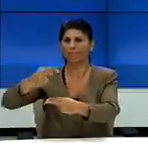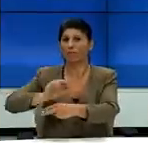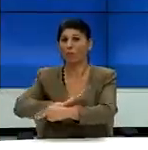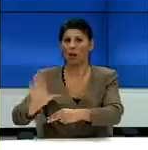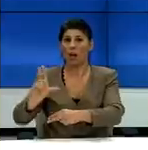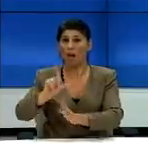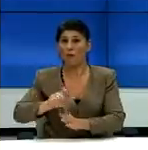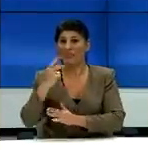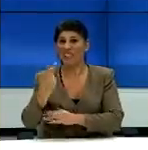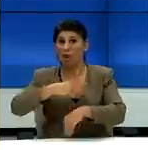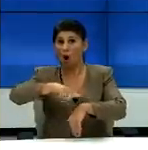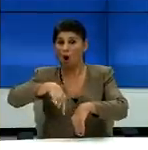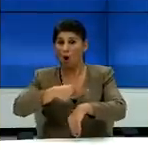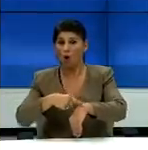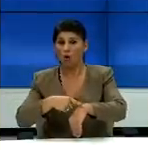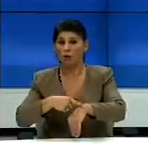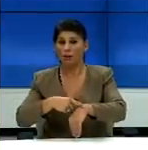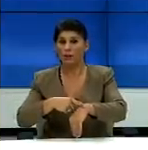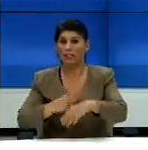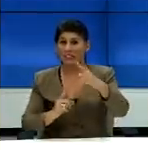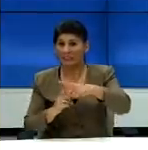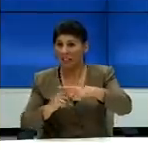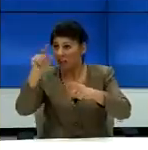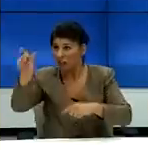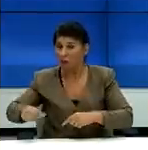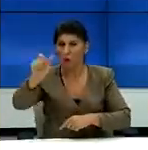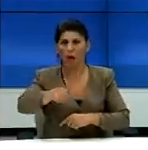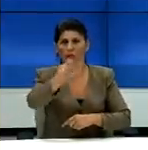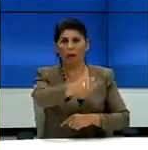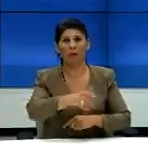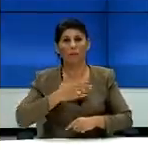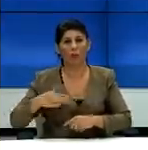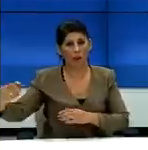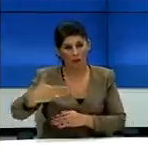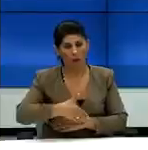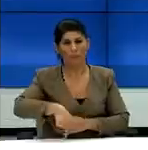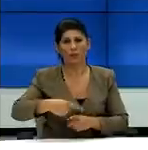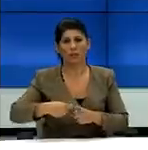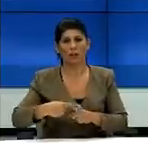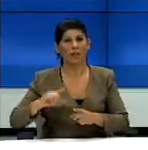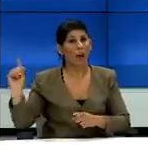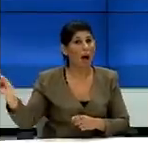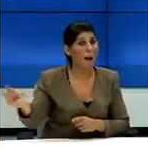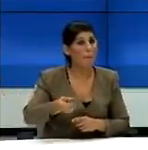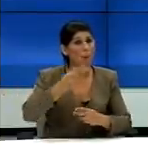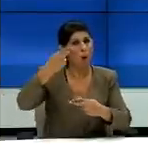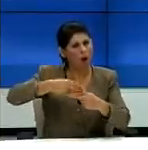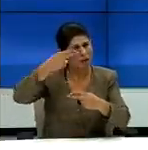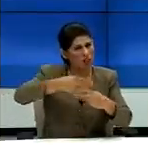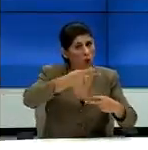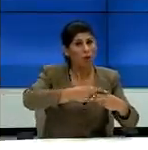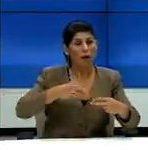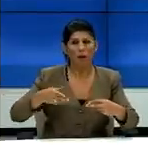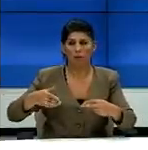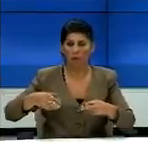72 ωρών αρνητικό τεστ για κάθε επισκέπτη που θέλει να εισέλθει στη χώρα. Από όλες τις πύλες εισόδου. Από όλες